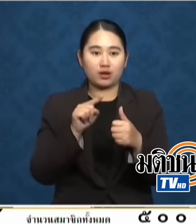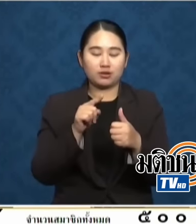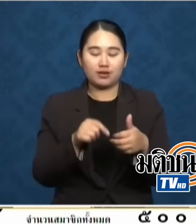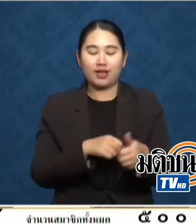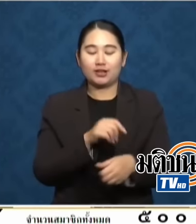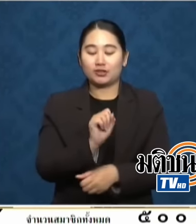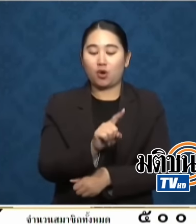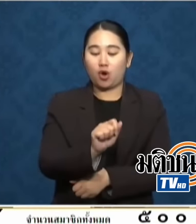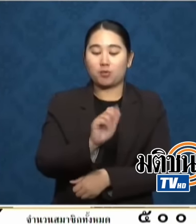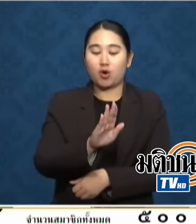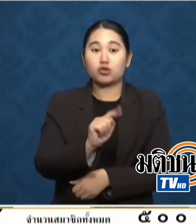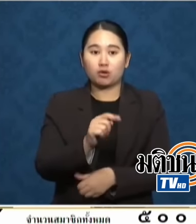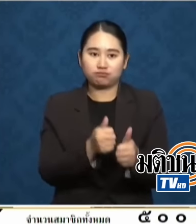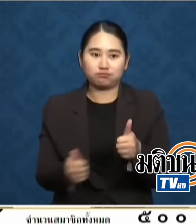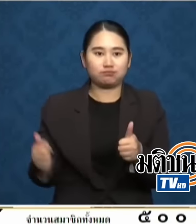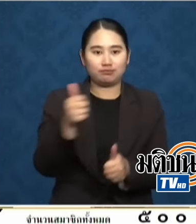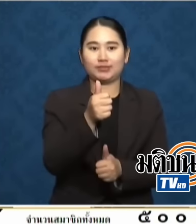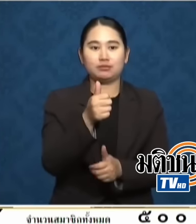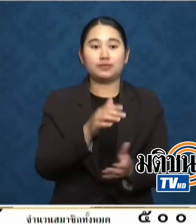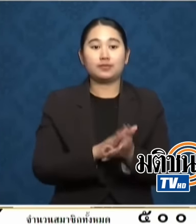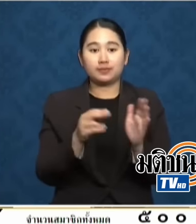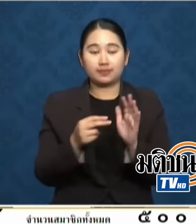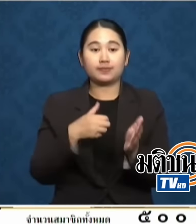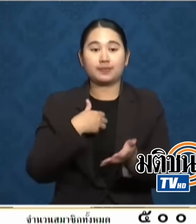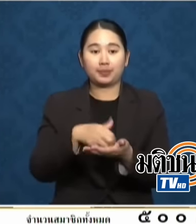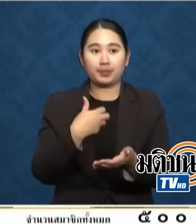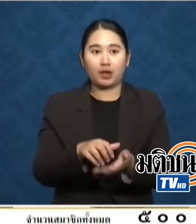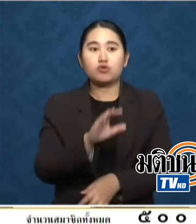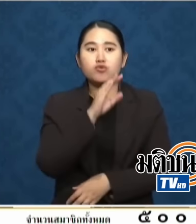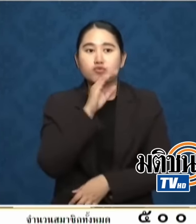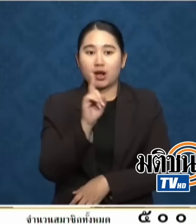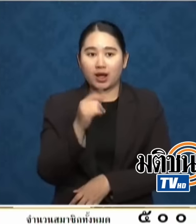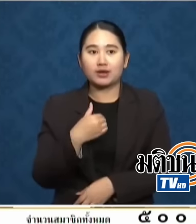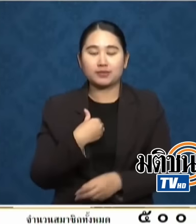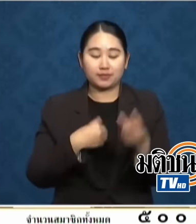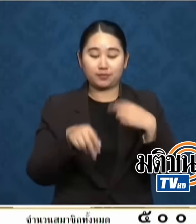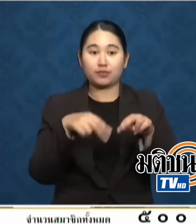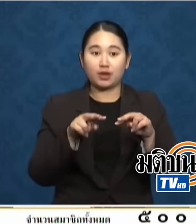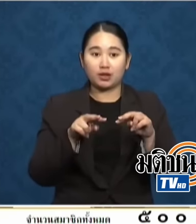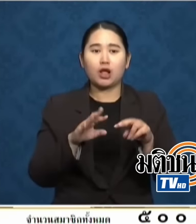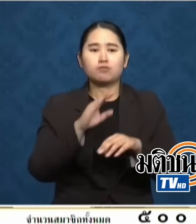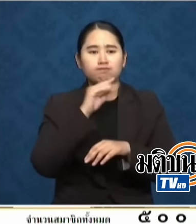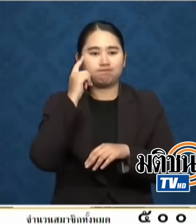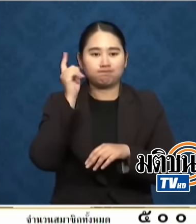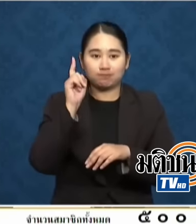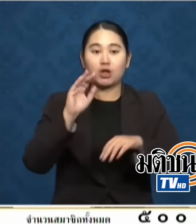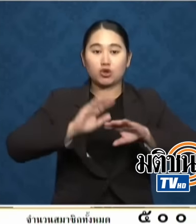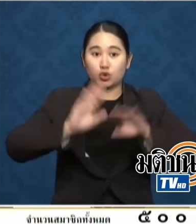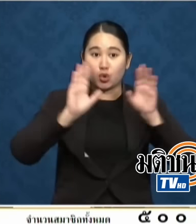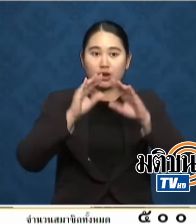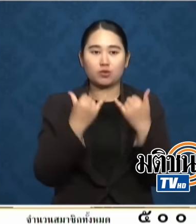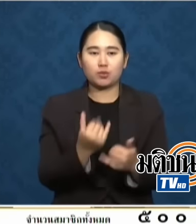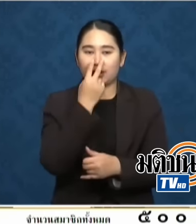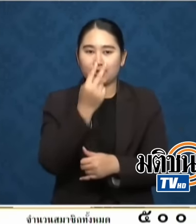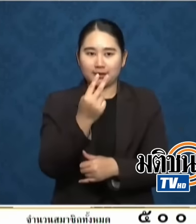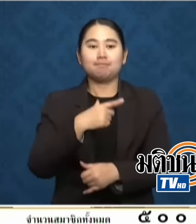อยู่เพราะฉะนั้นเรื่องนี้ครับท่านประธานถ้าหากว่ามีการยกเลิกคำสั่งวันนี้เรา